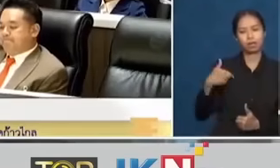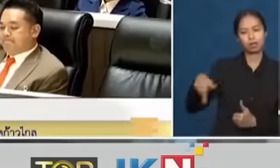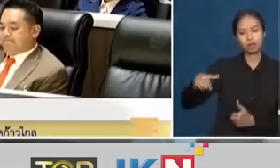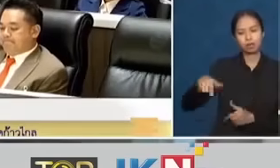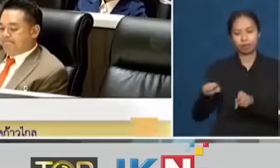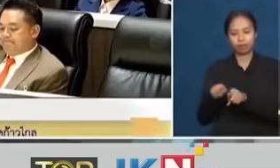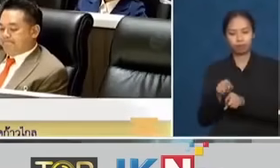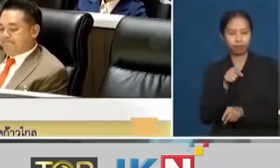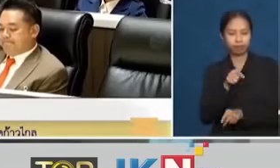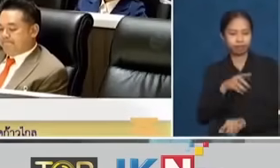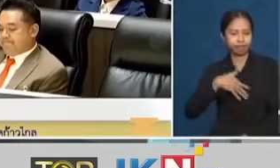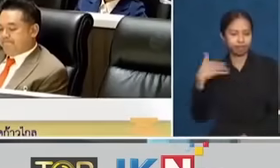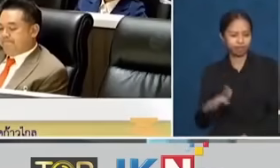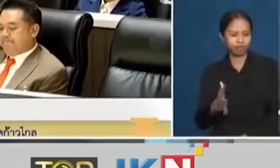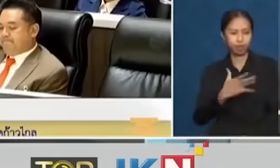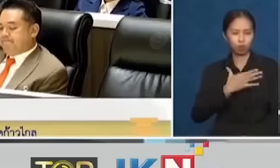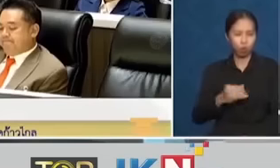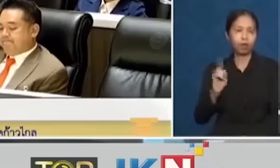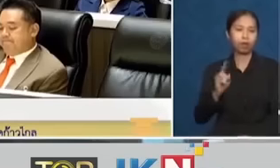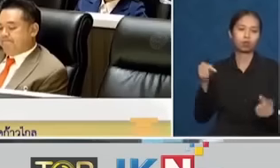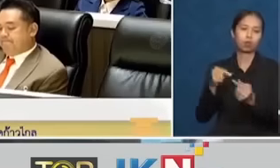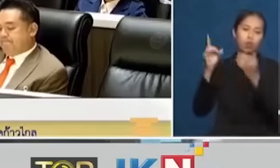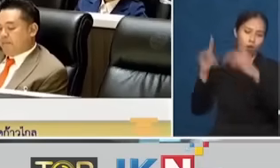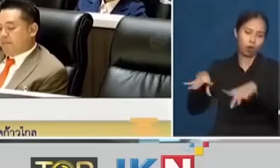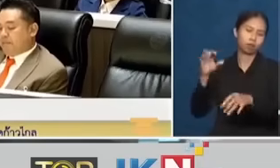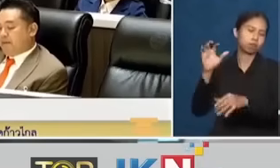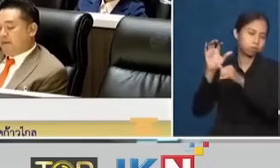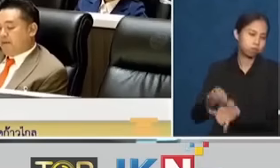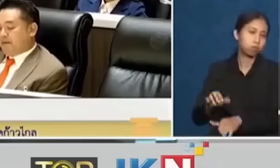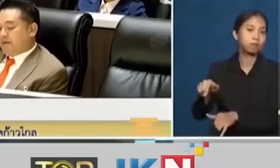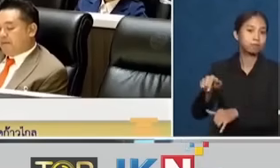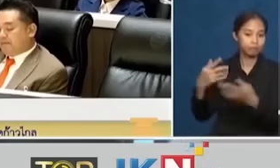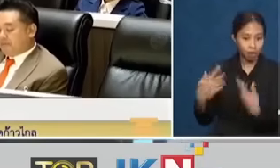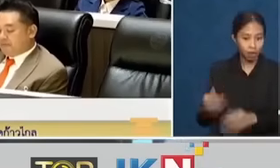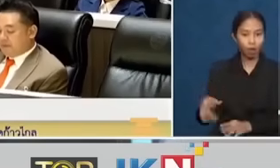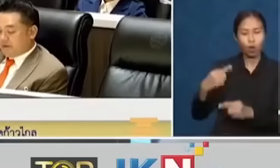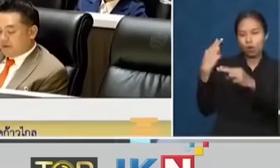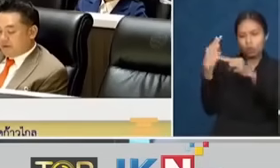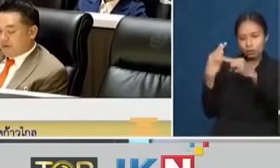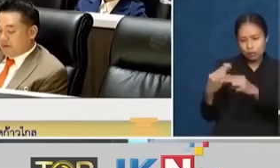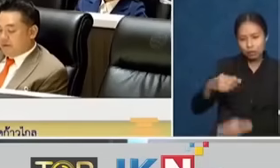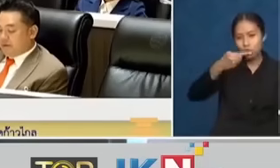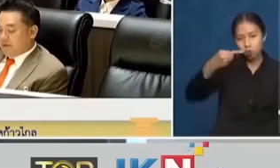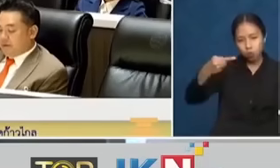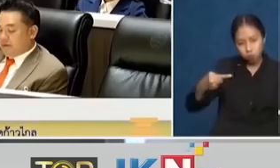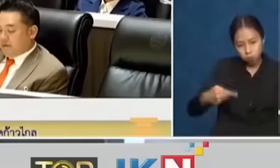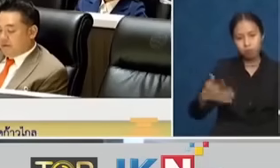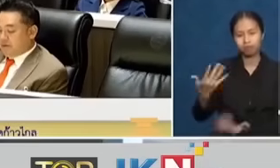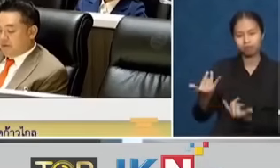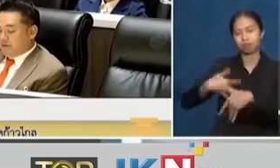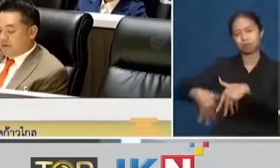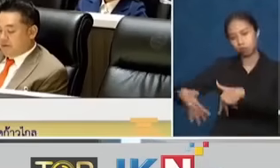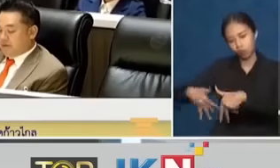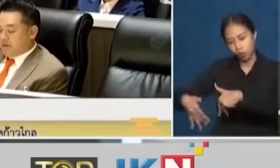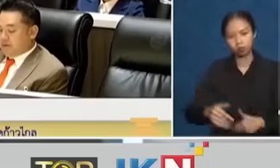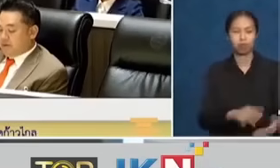เหล่านี ้ค่ะ นะที่ออกมาอ้างว่าจงรักภักดีแล้วมีพฤติกรรมรุนแรงต่อไปนี่ความเห็นผมนะ ค่ะ คุณวิโรจน์ไม่พู